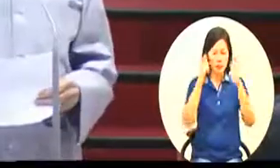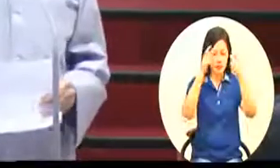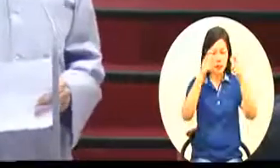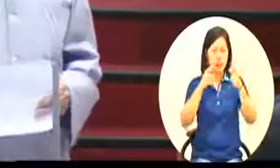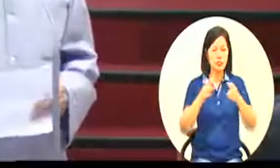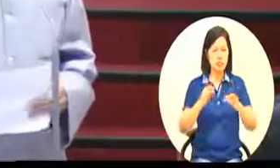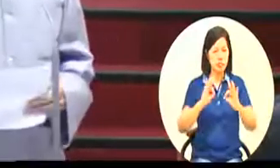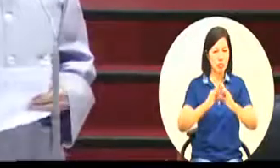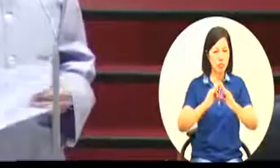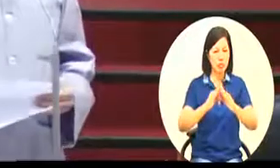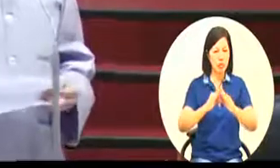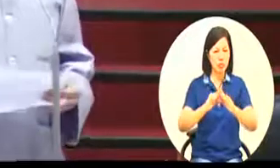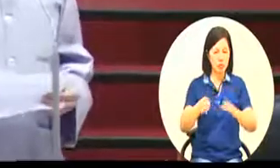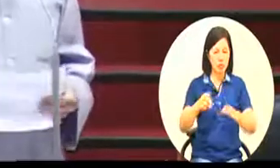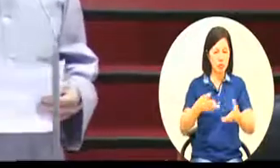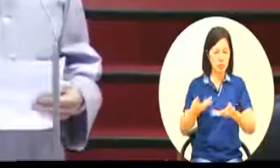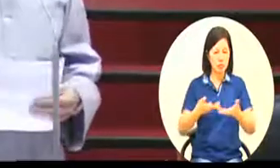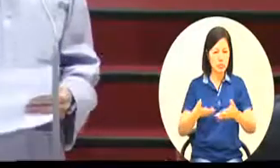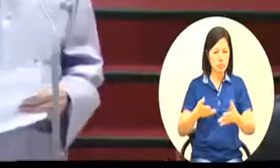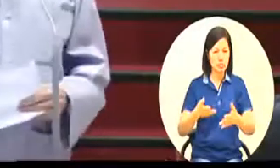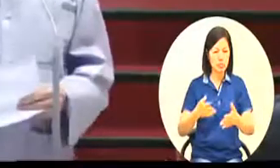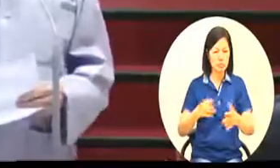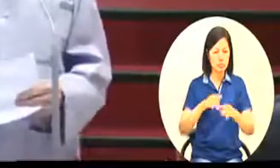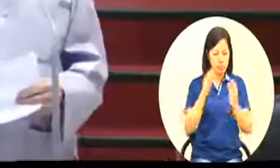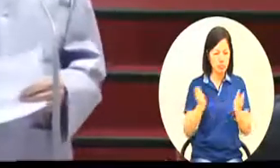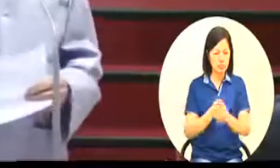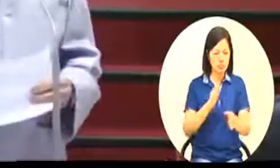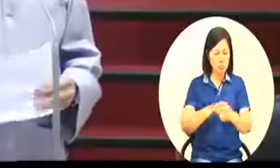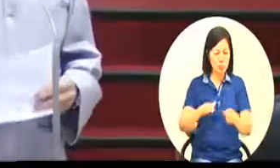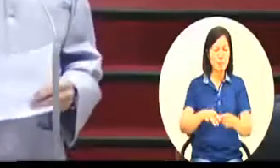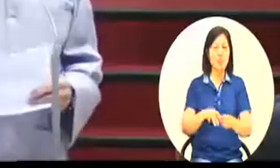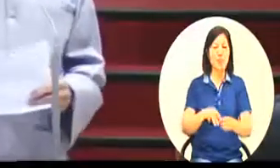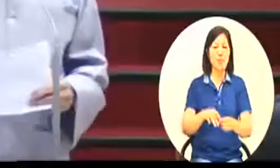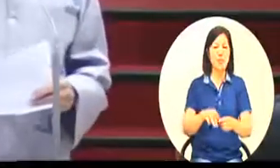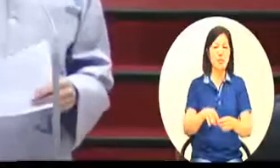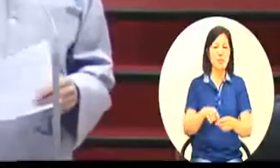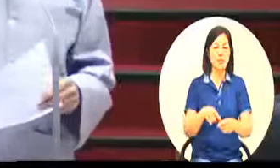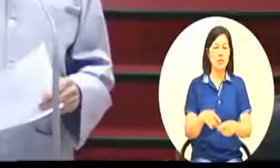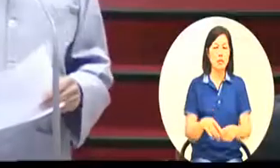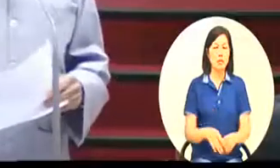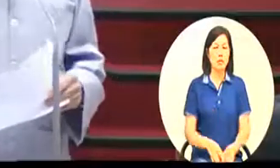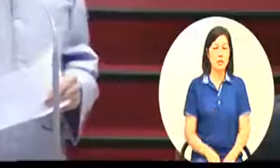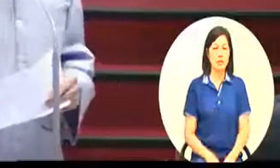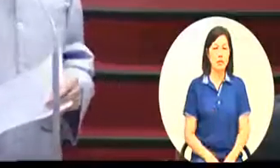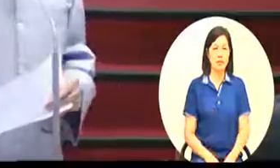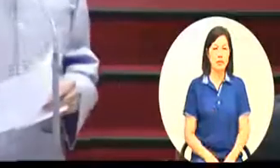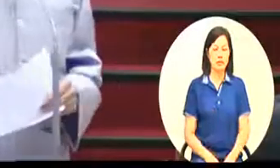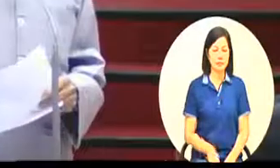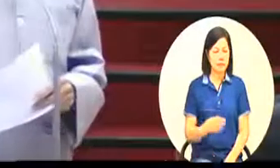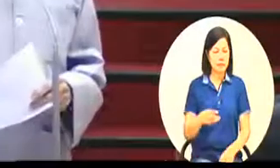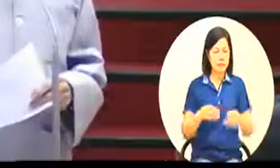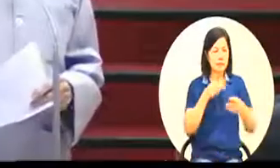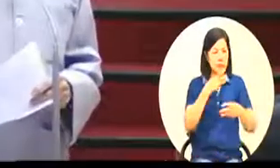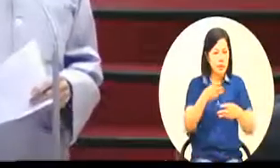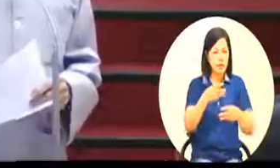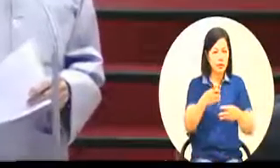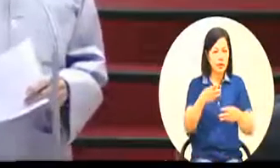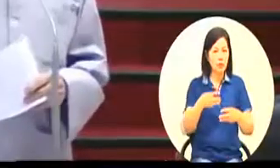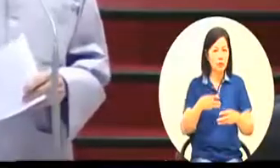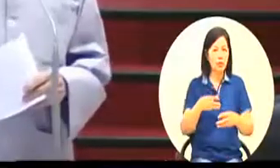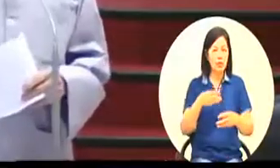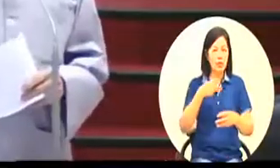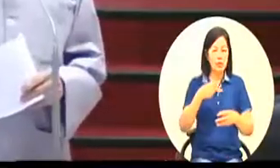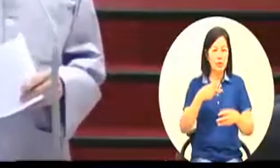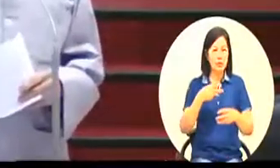当圆满，我那表示啊，这个当事人，人个因祖囝三岁甲年代，七岁年